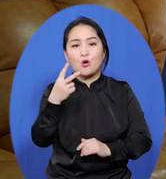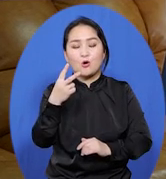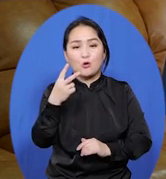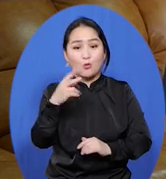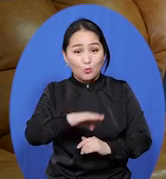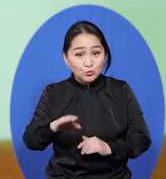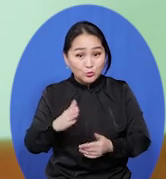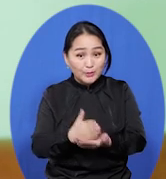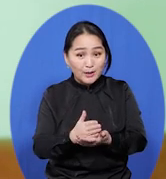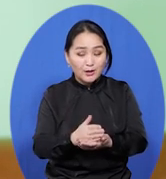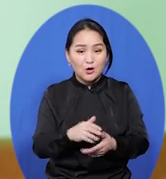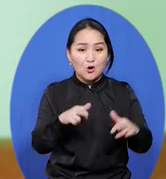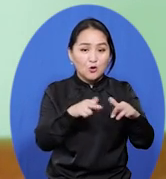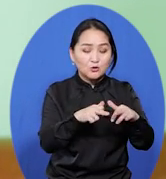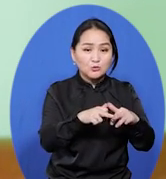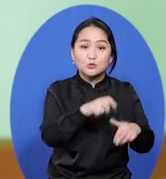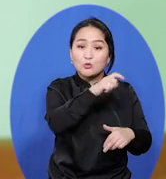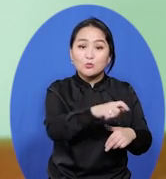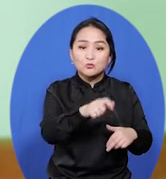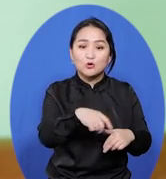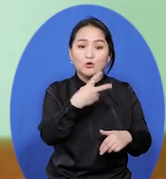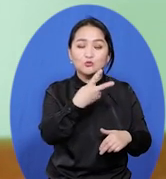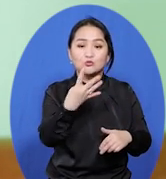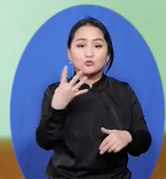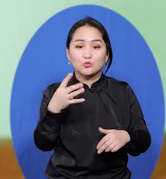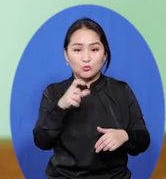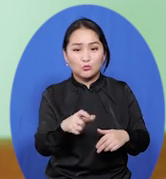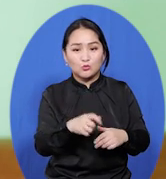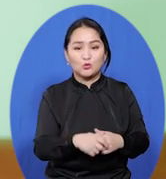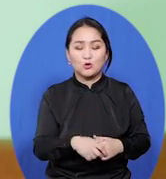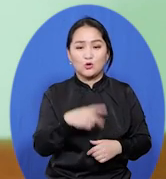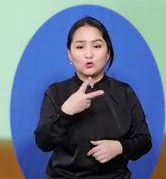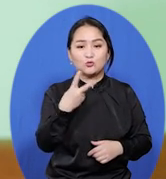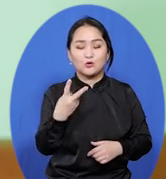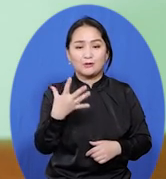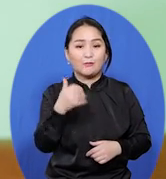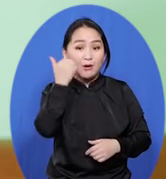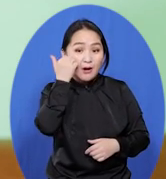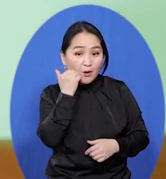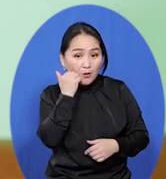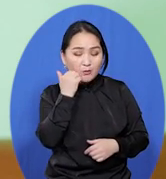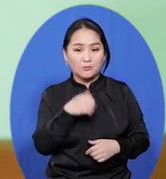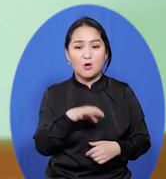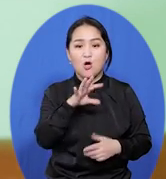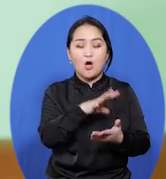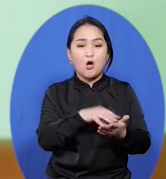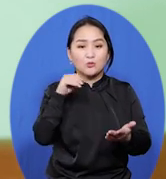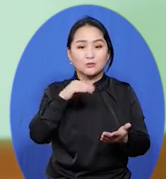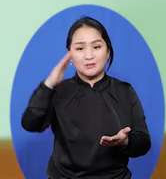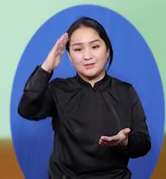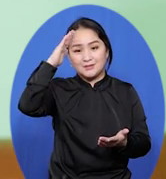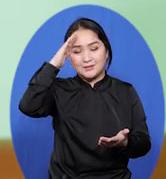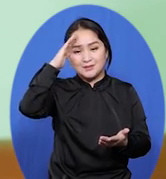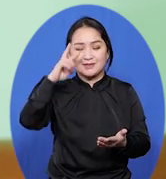байгаа. За нөгөө хөгжлийн бэрхшээлтэй хүн 244, 225 Ахмад. Тэгээ нөгөө оюутан